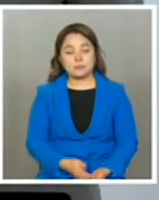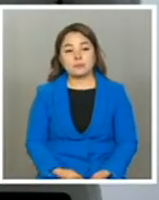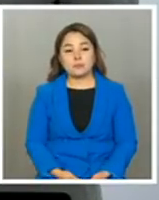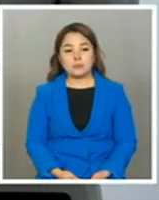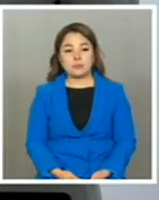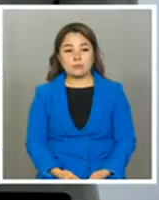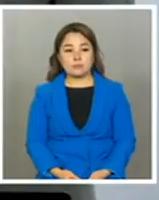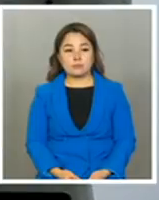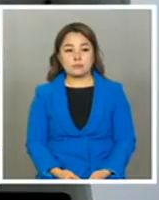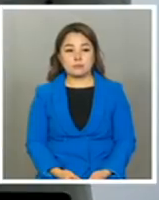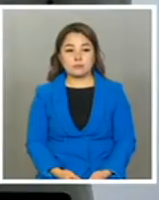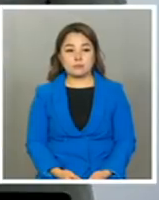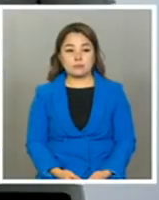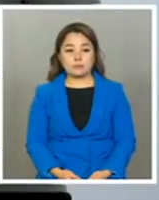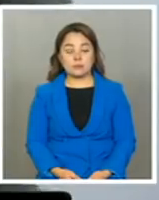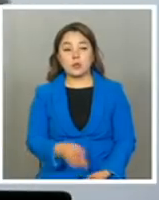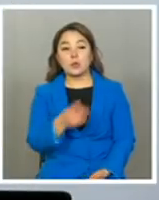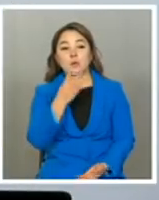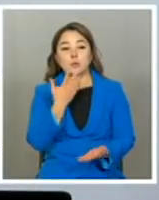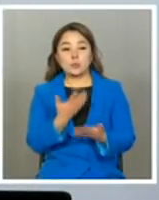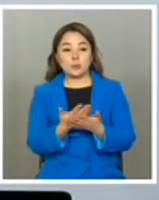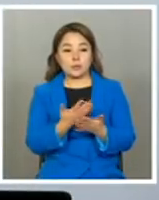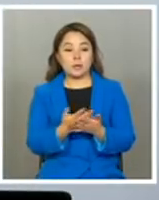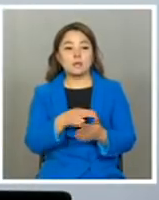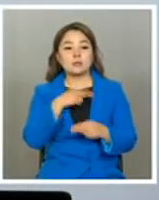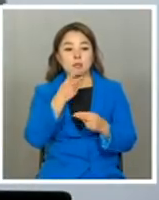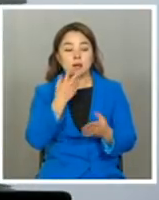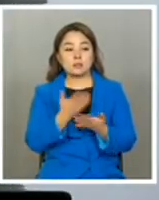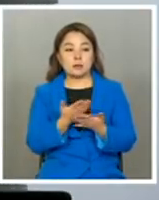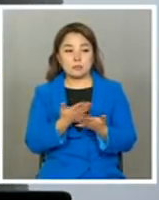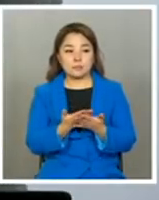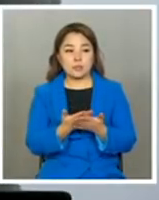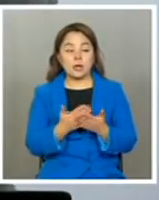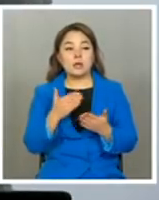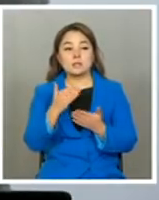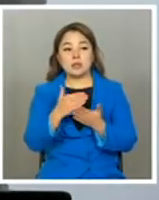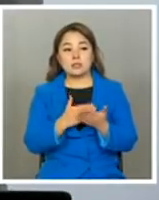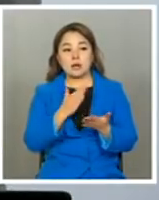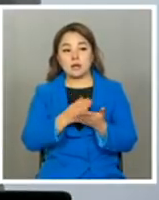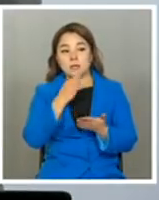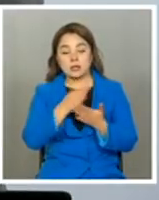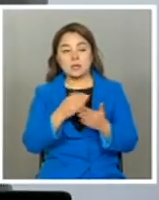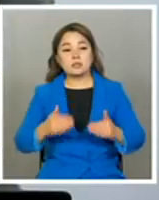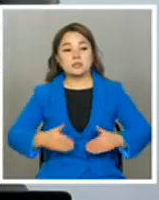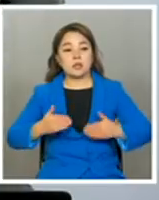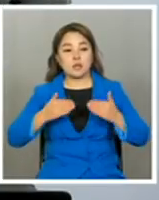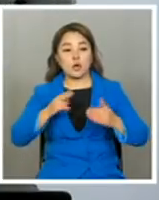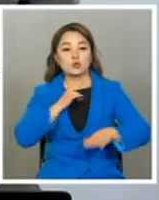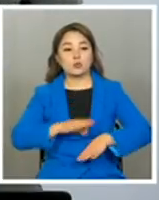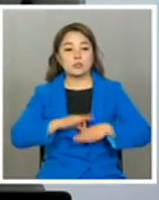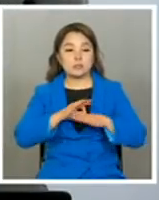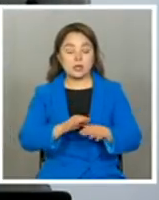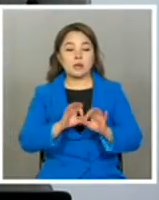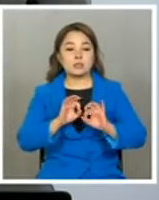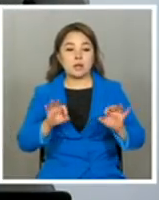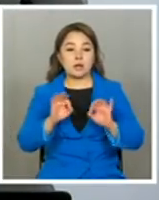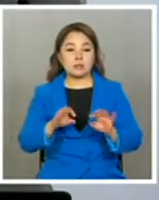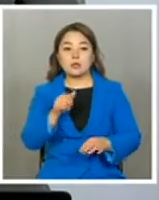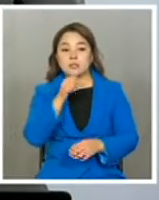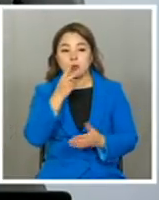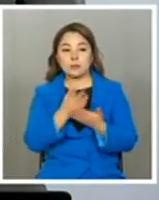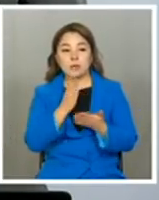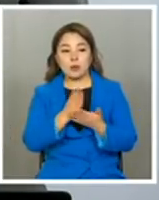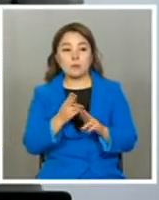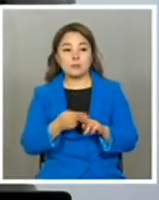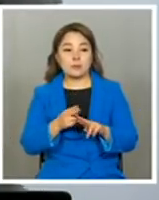аударыңыздар. Көрсеткіштерге назар аударып, статикалық және де динамикалық жұмыстарды сипаттаңыз. Сіздерге